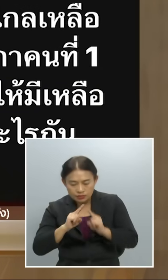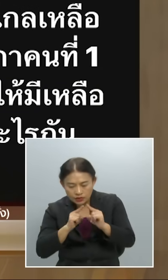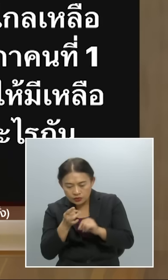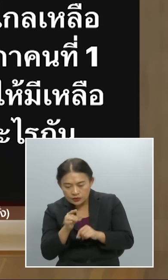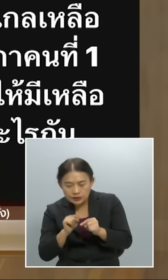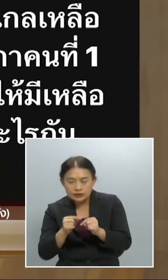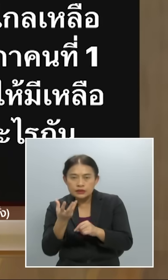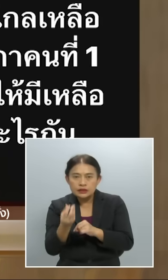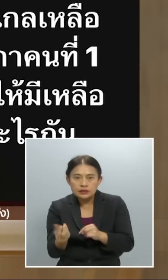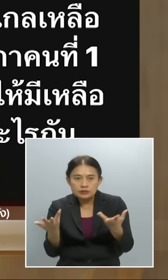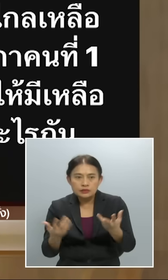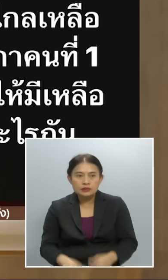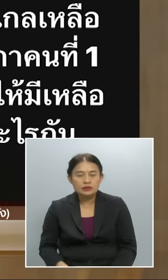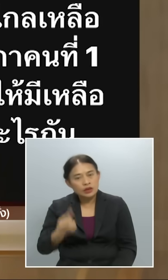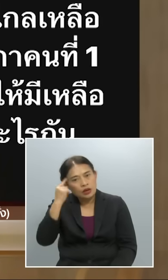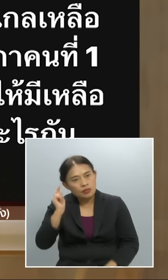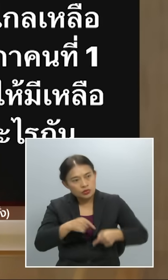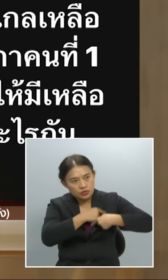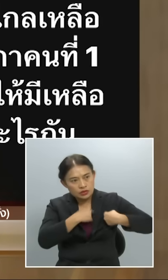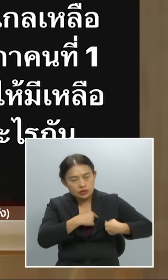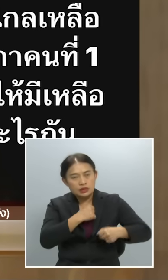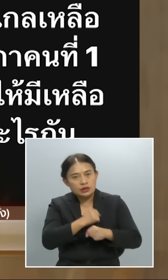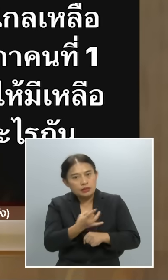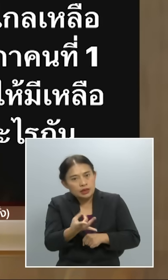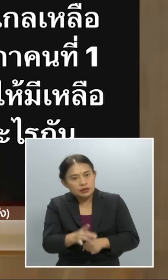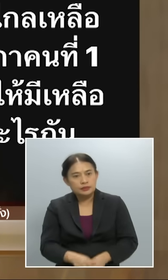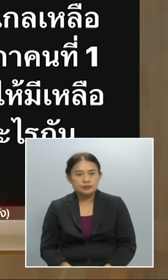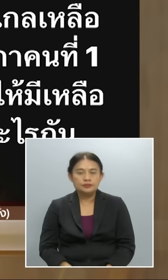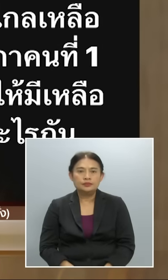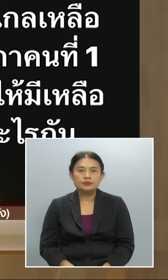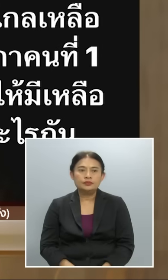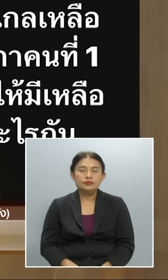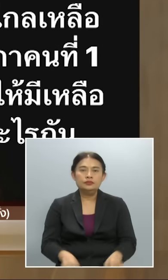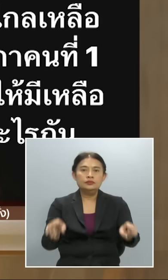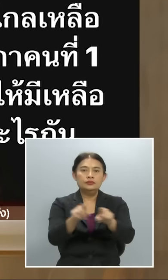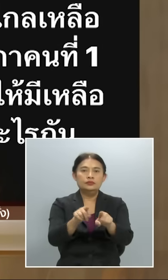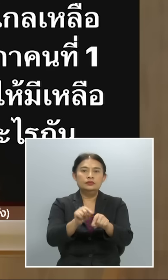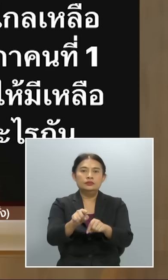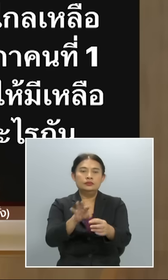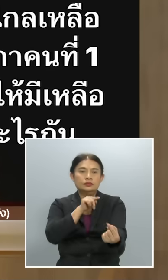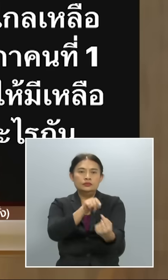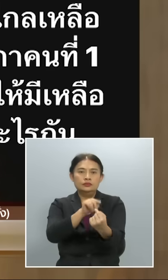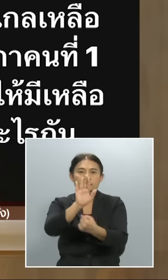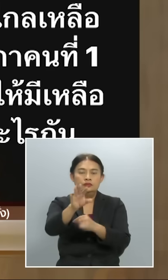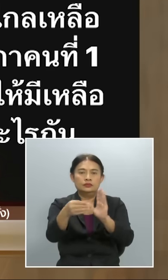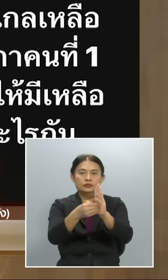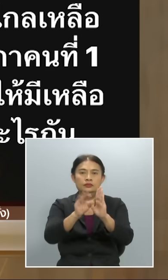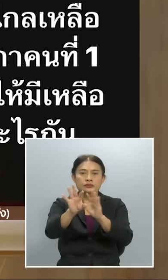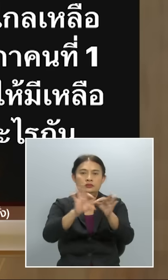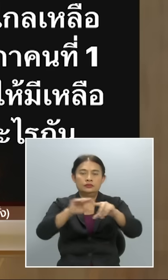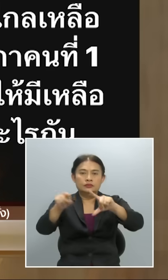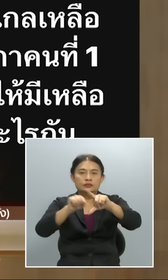เหลือไม่รู้จิตใจทำด้วยอะไรกันมันก็จะไปสอดรับกับที่คุณรักเธอสวัสดิ์กทมก้าวไกลบอกกันก่อน